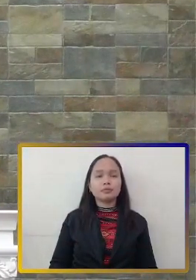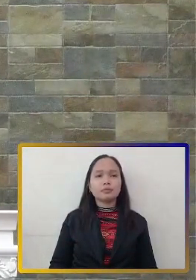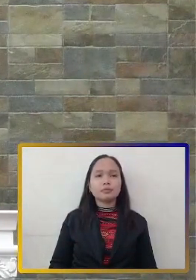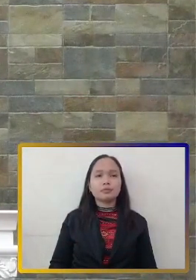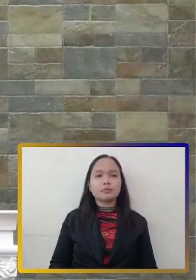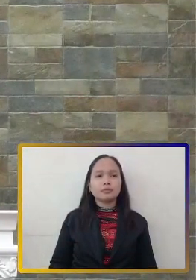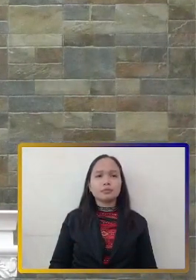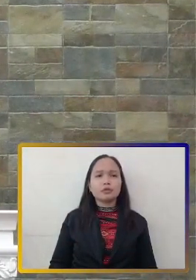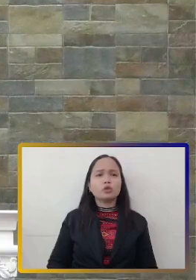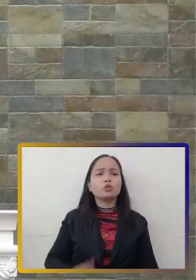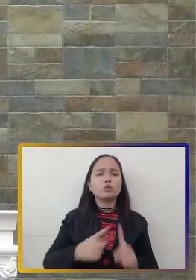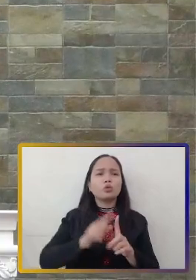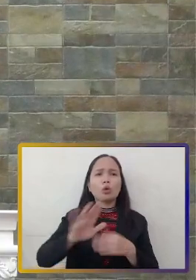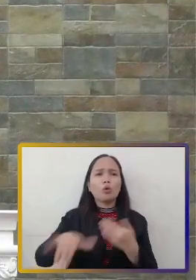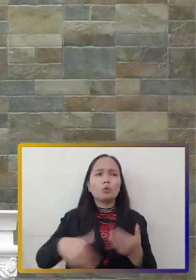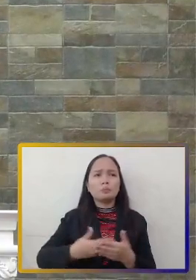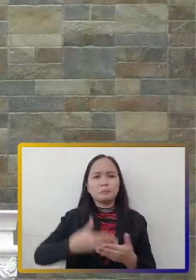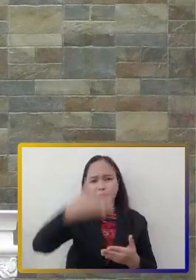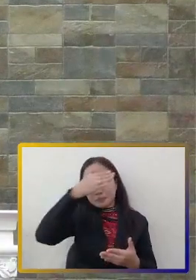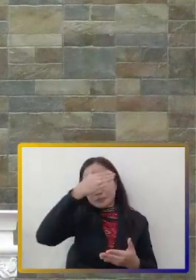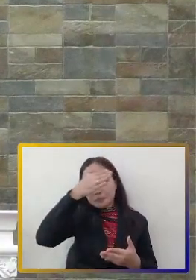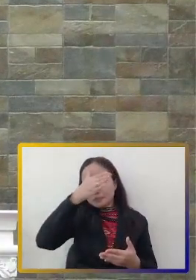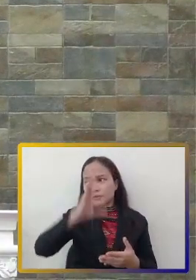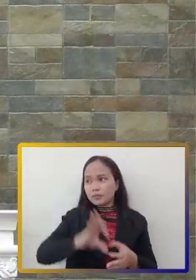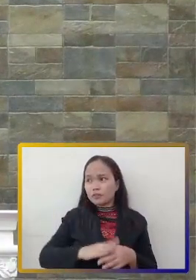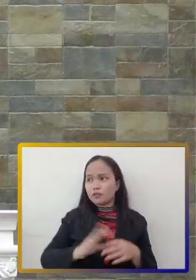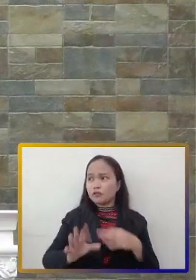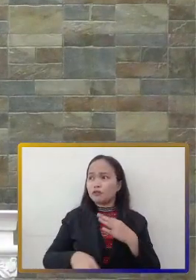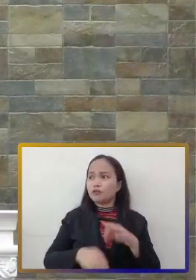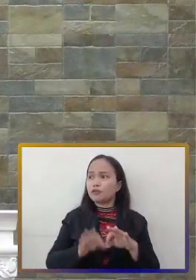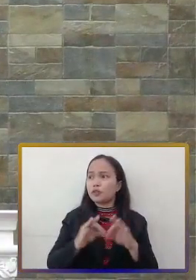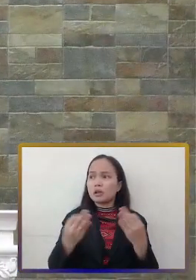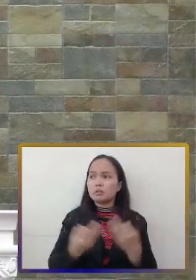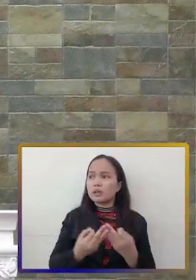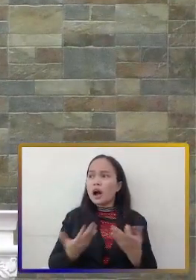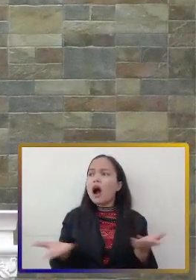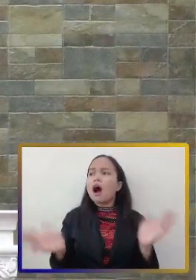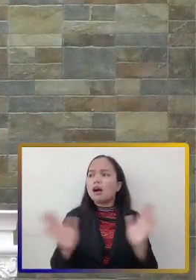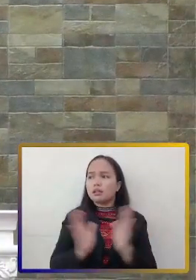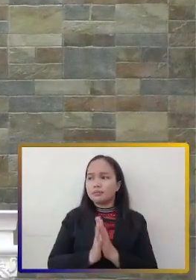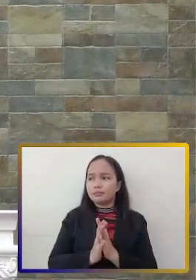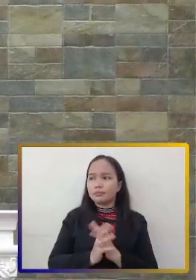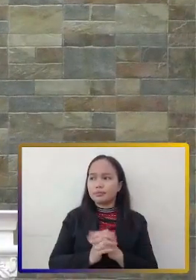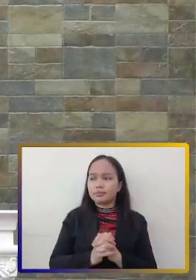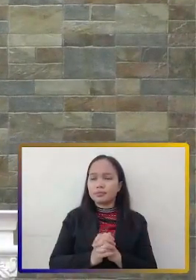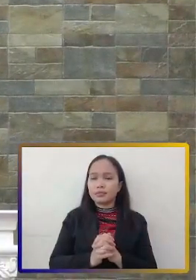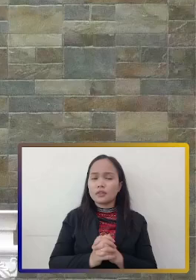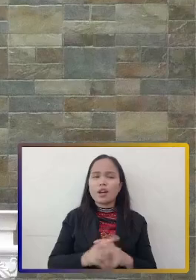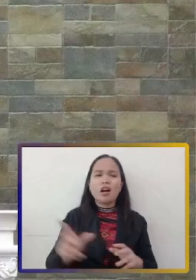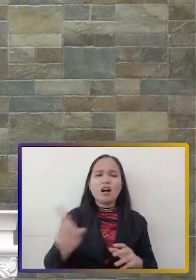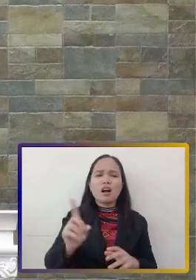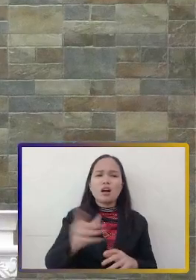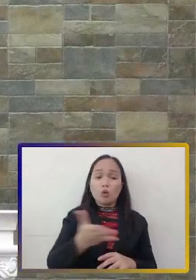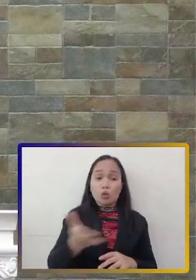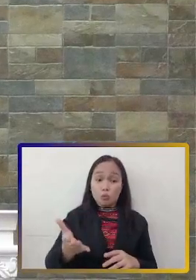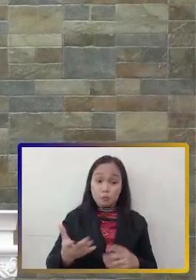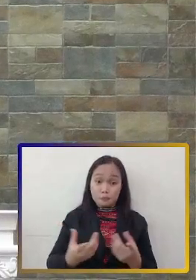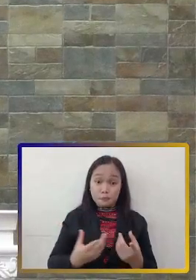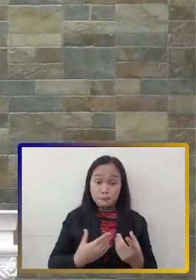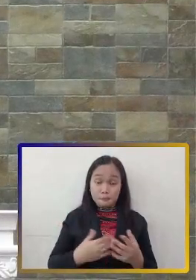sa mga tatay ng tahanan, ang tanong ko po, nagbibuild ba kayo ng